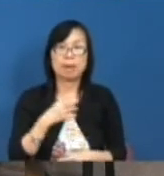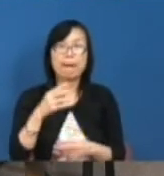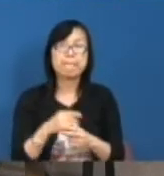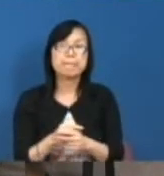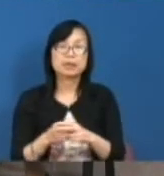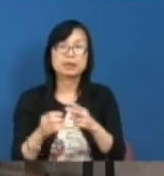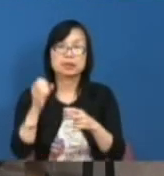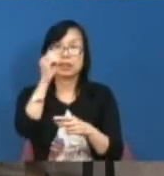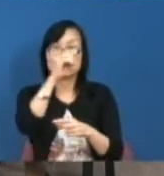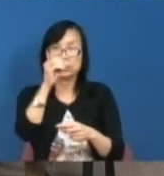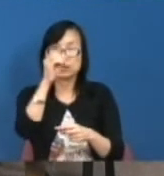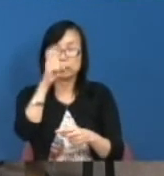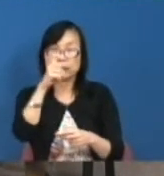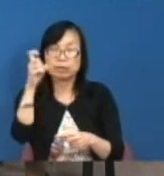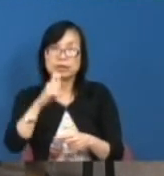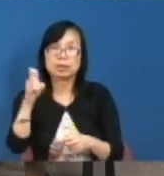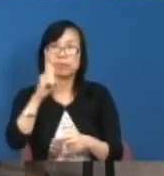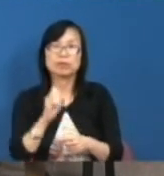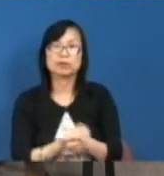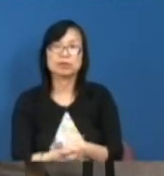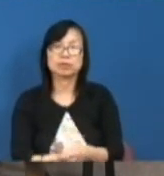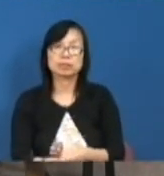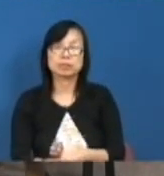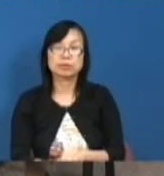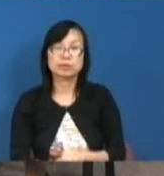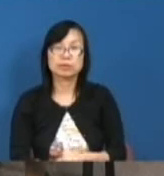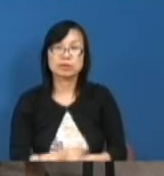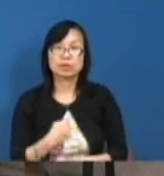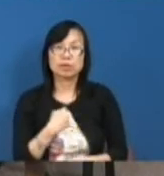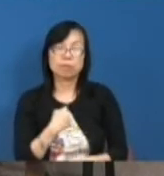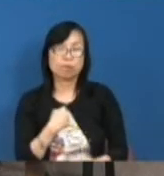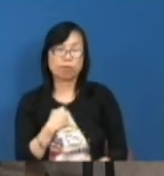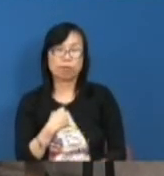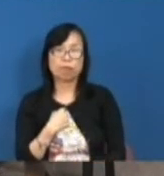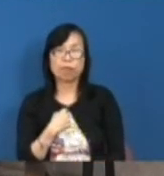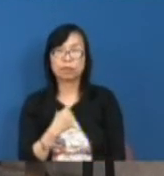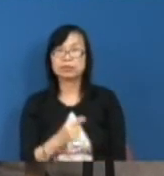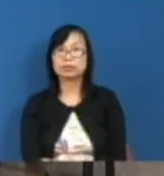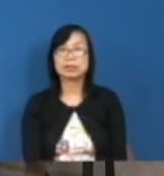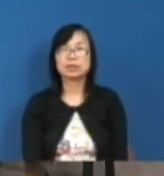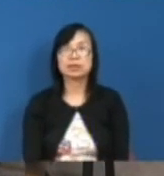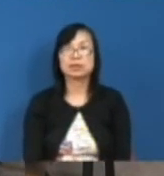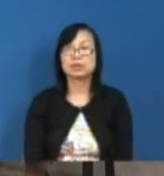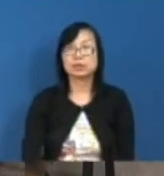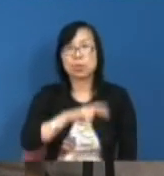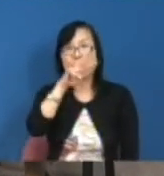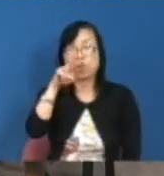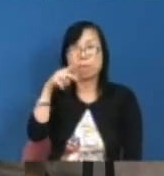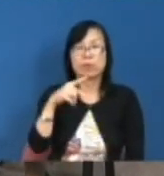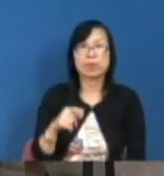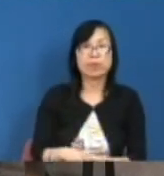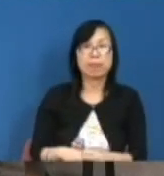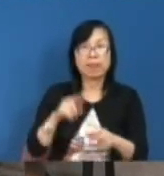95%以上嘅政策同你差唔多，爭5% 啫嘛，就係殊途政策啫嘛。咁我可能温呢一個